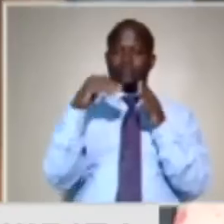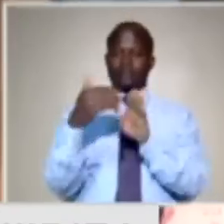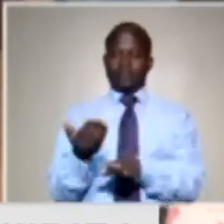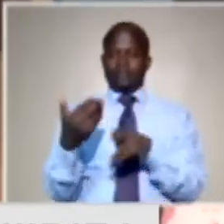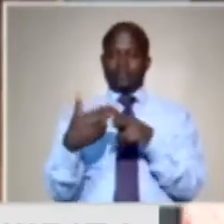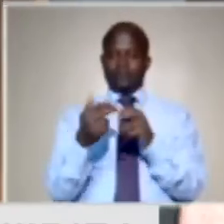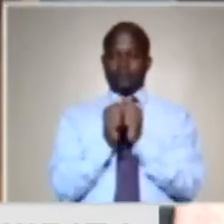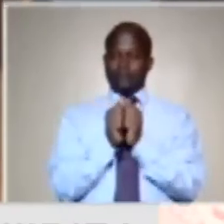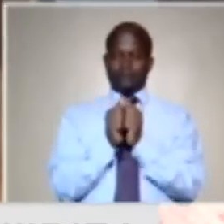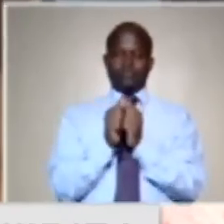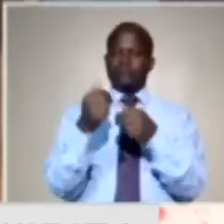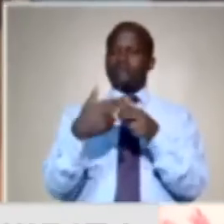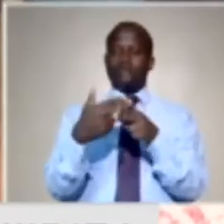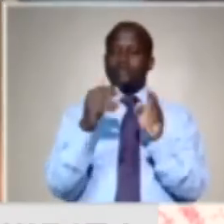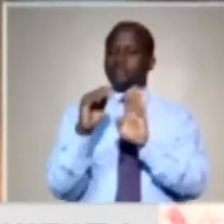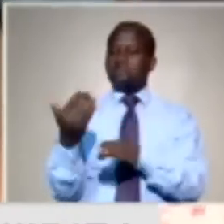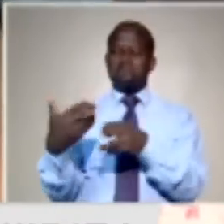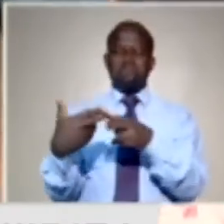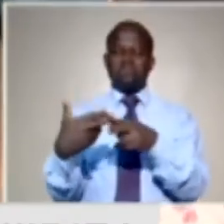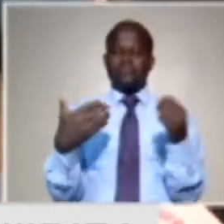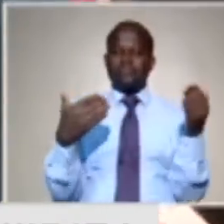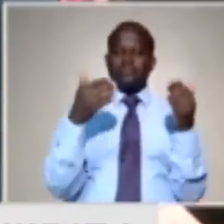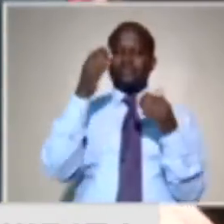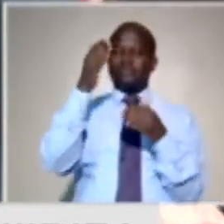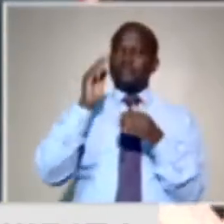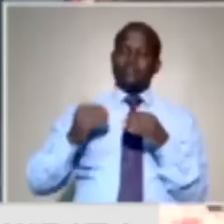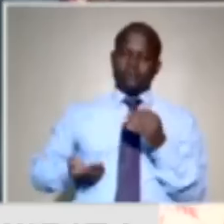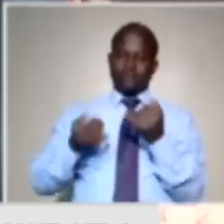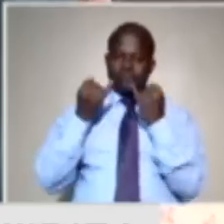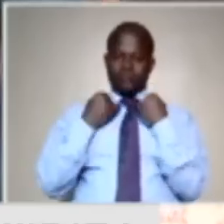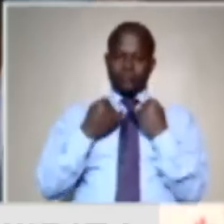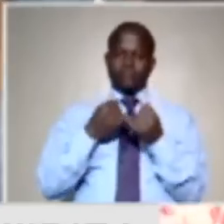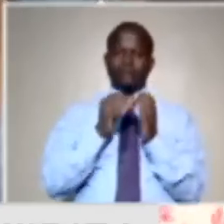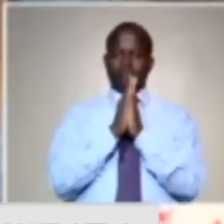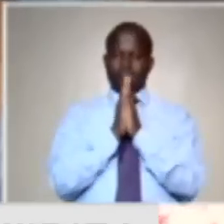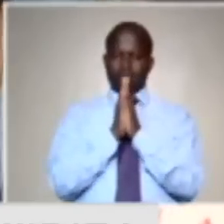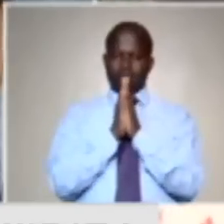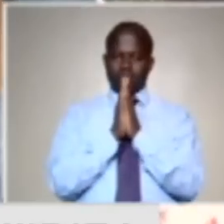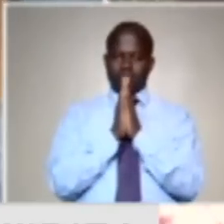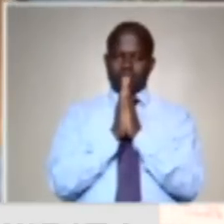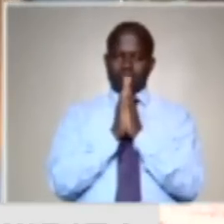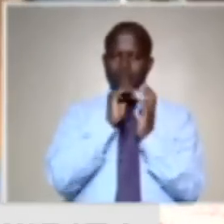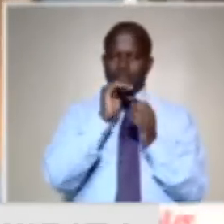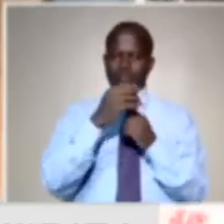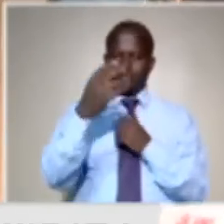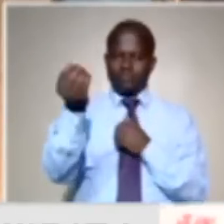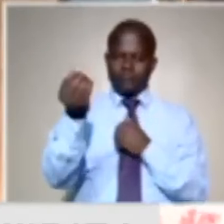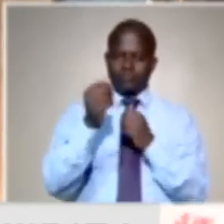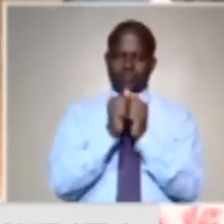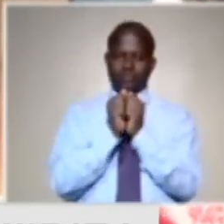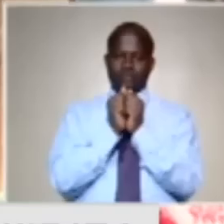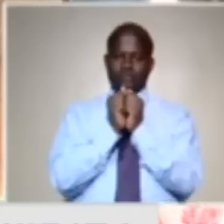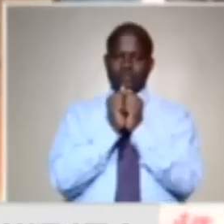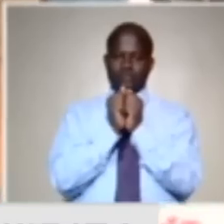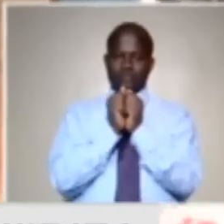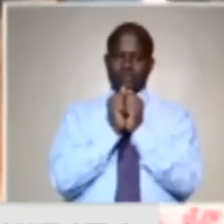cyane ako kanya nimeze nk'ugiye kugenda umugore wanjye arambwira ngo papa Dawidi ntugende